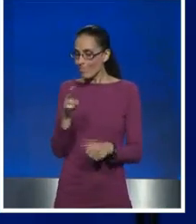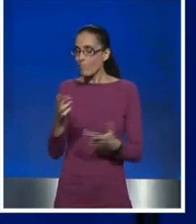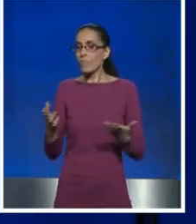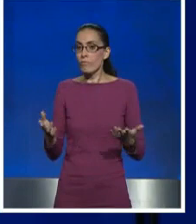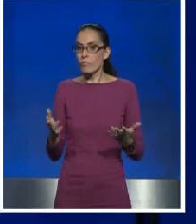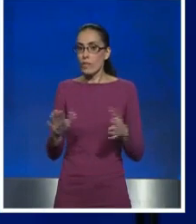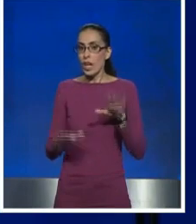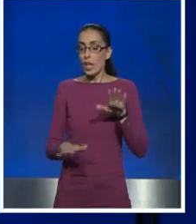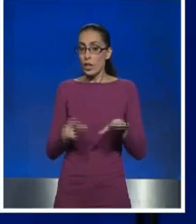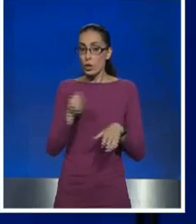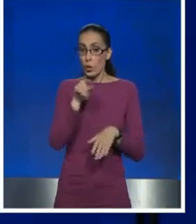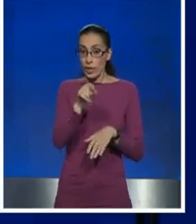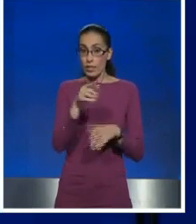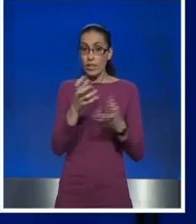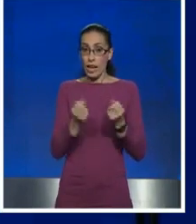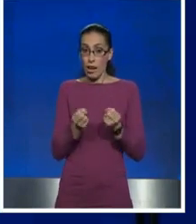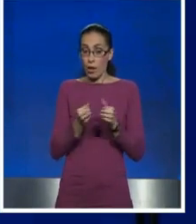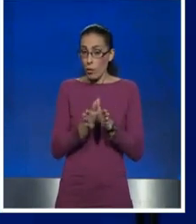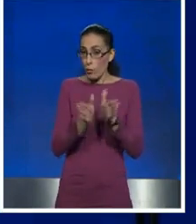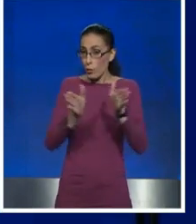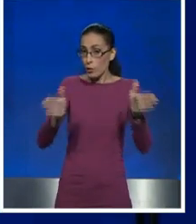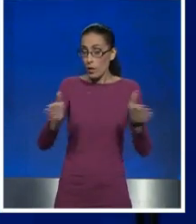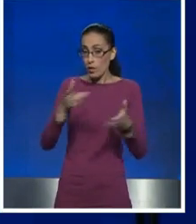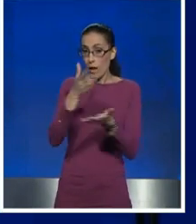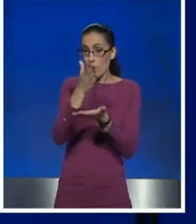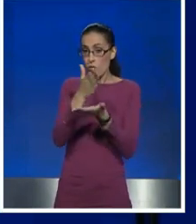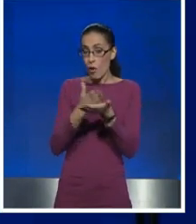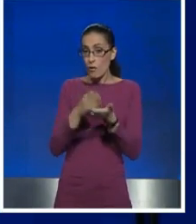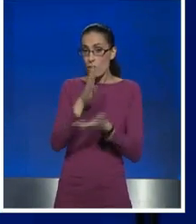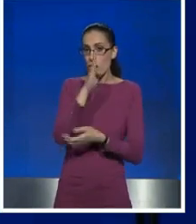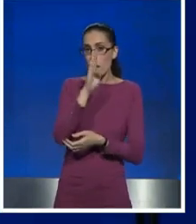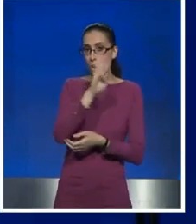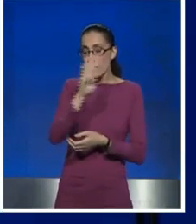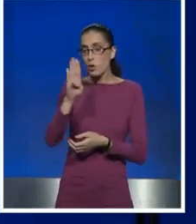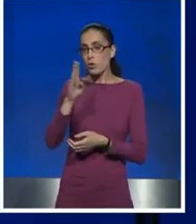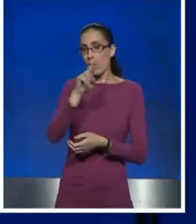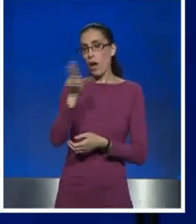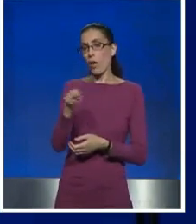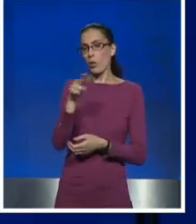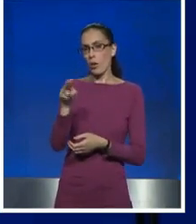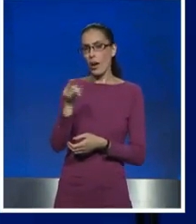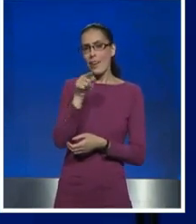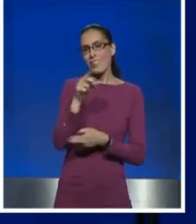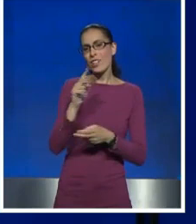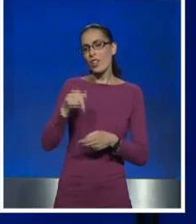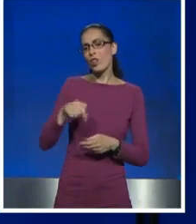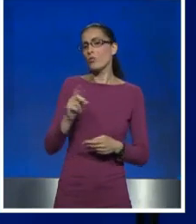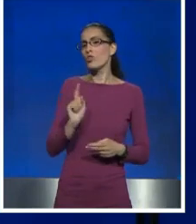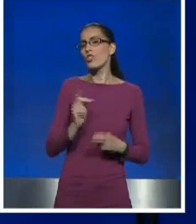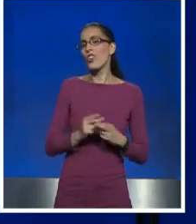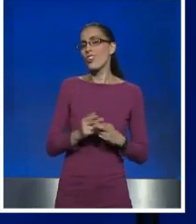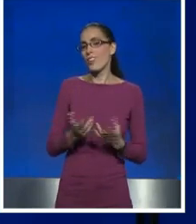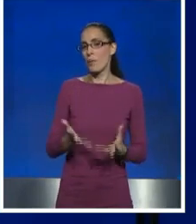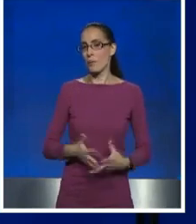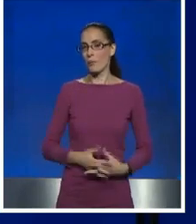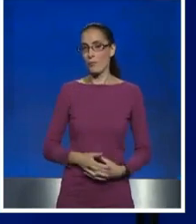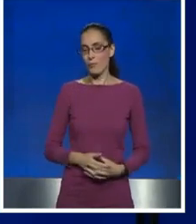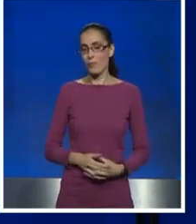kellek opportunità ta' nofs biljun euro. Kollum fejn qiegħed allura? Kieku kont taf biha di.